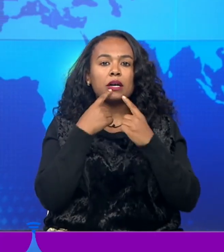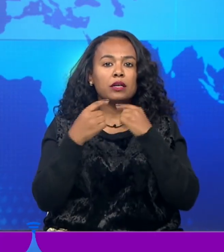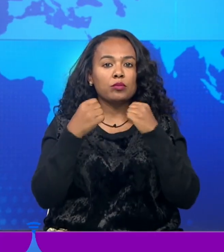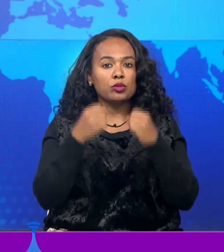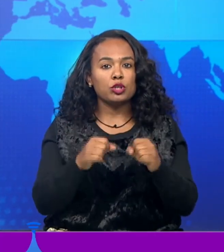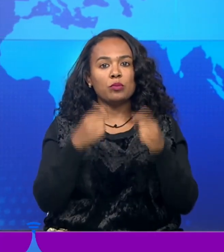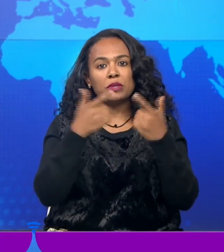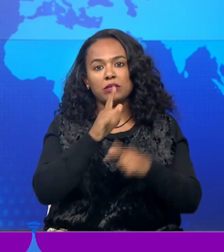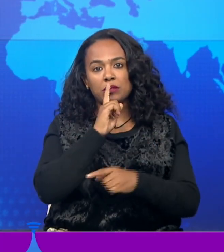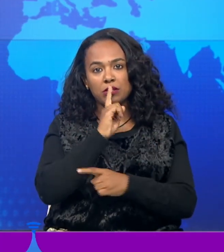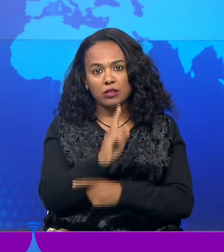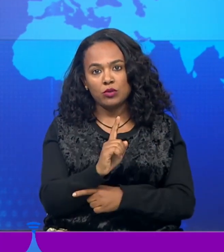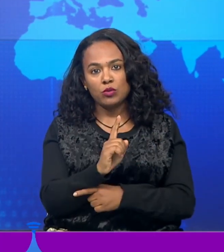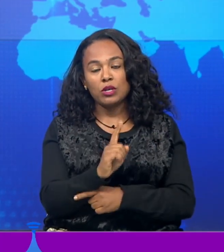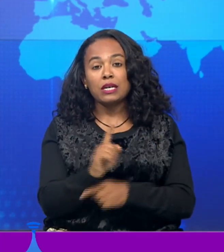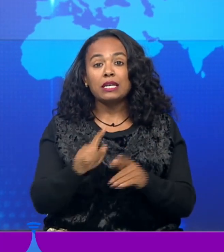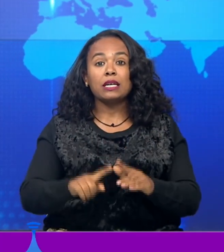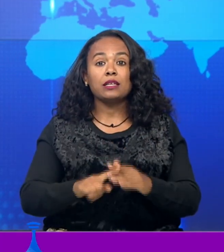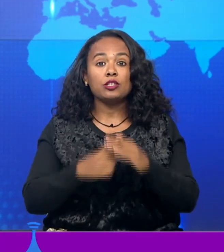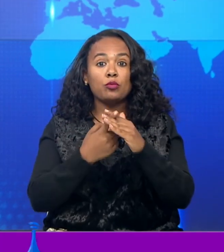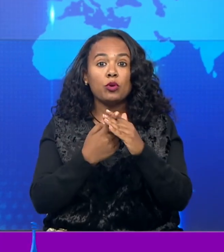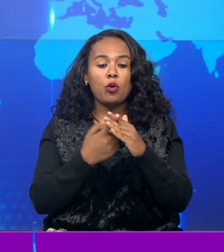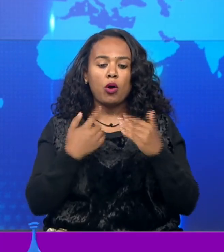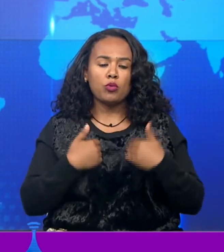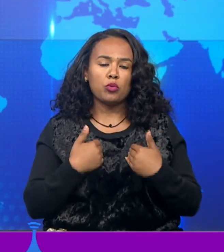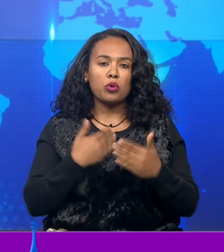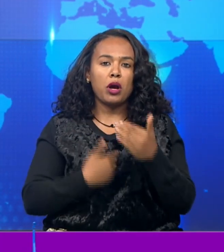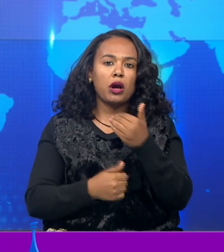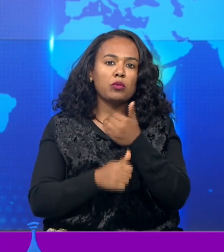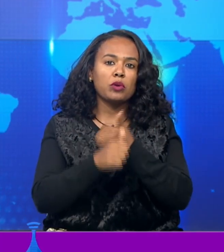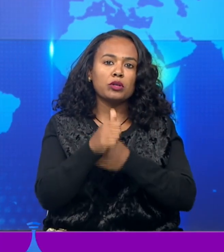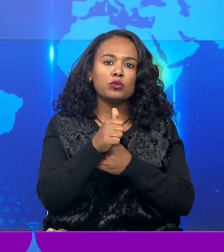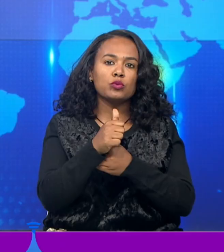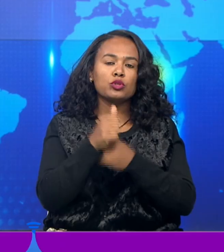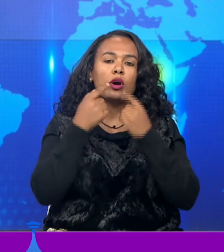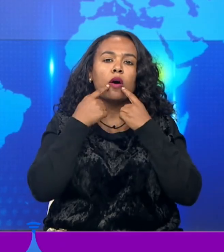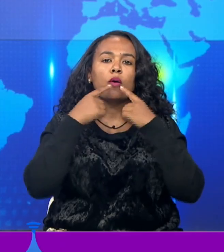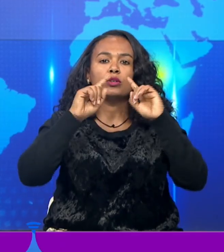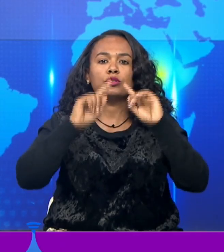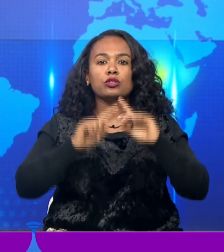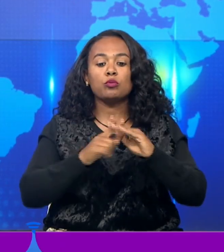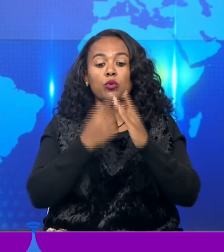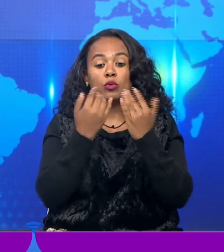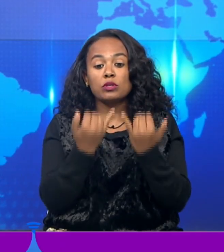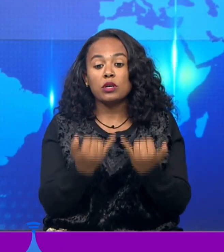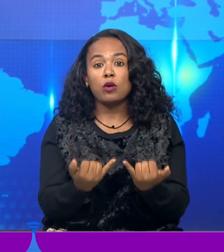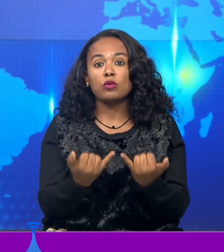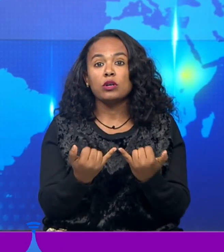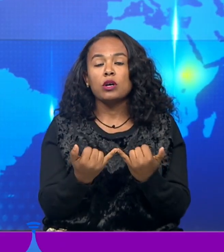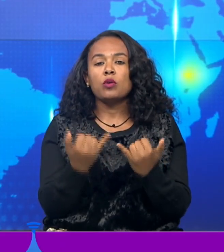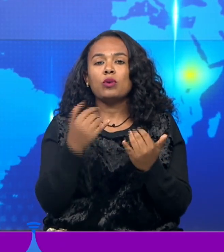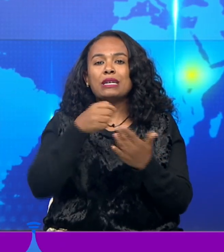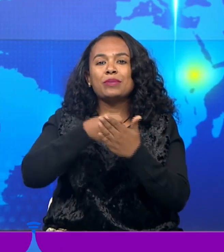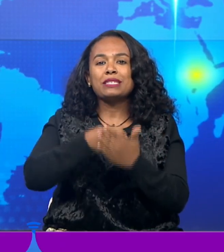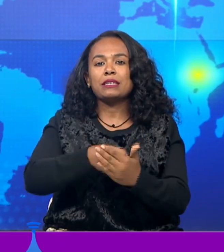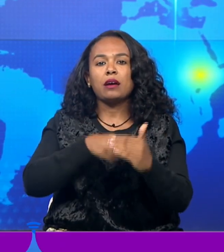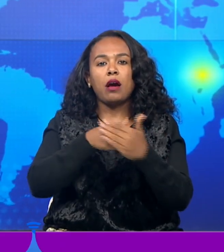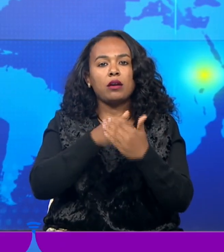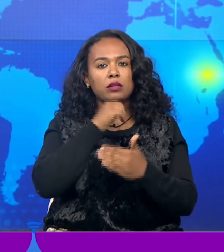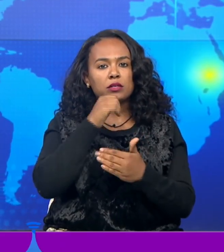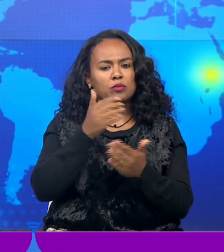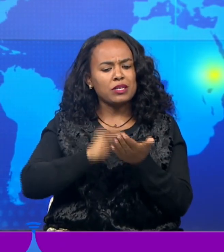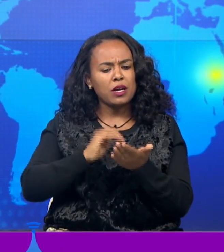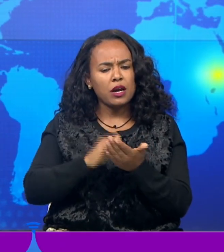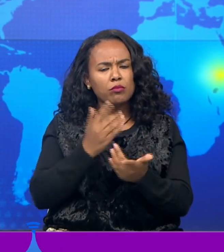ነው ማለት ነው። የተጀመሩም እኮ አሉ። የአካል ጉዳተኞች አዋጅ እኮ ተጀምሮ እስካሁን ወደ መጽደቅ አልደረሰም። ተደጋጋሚ